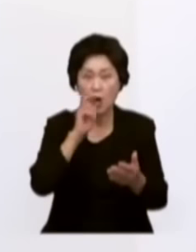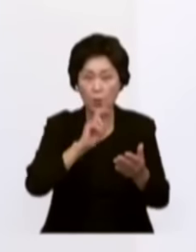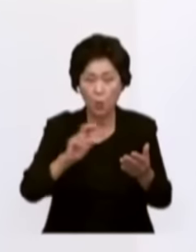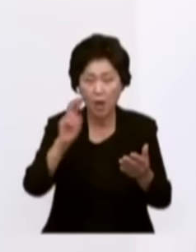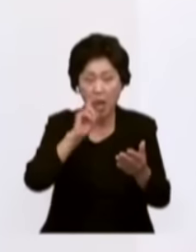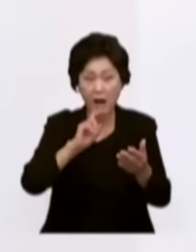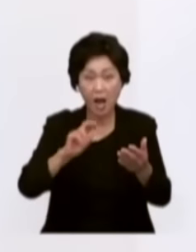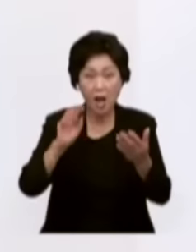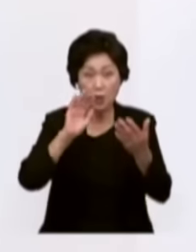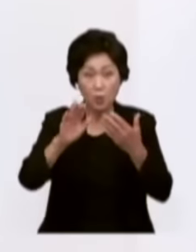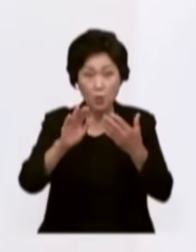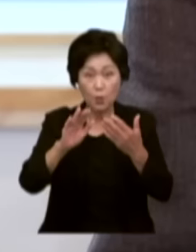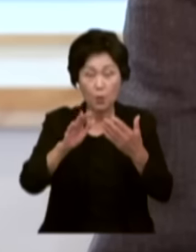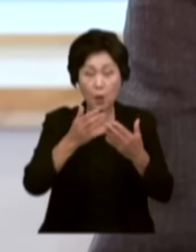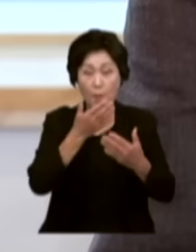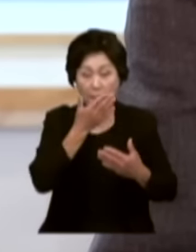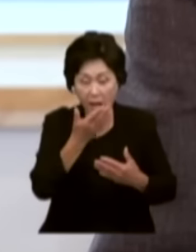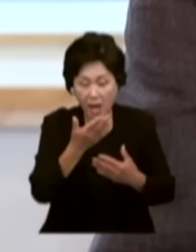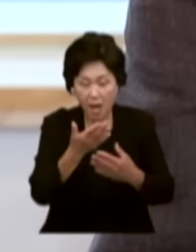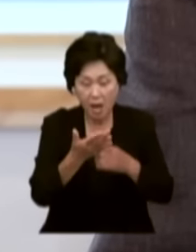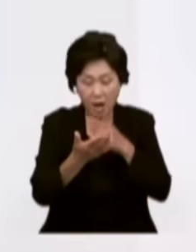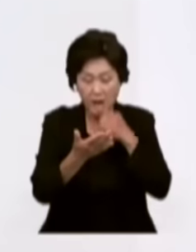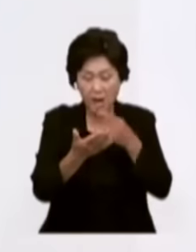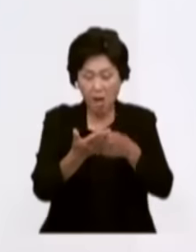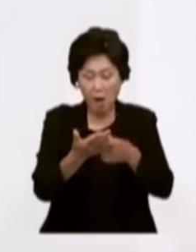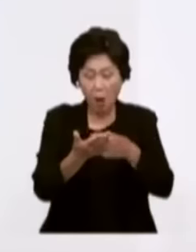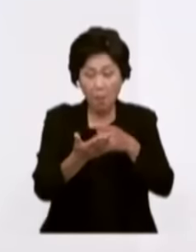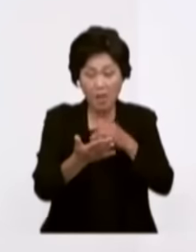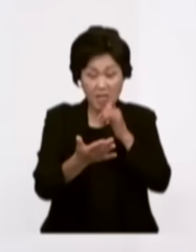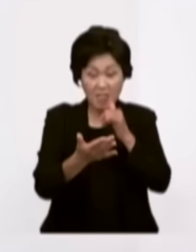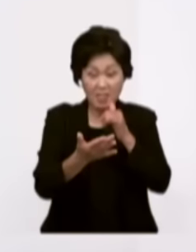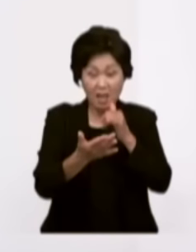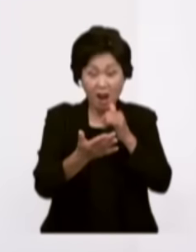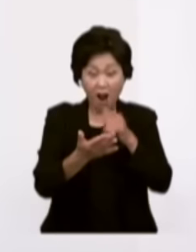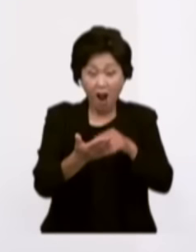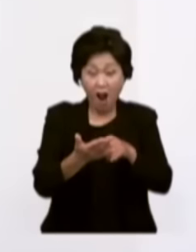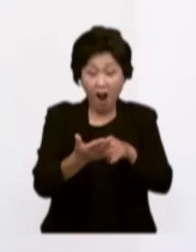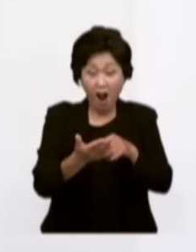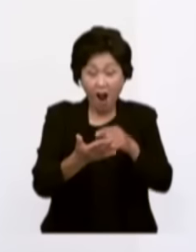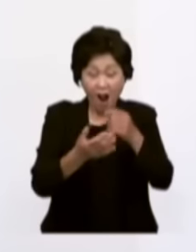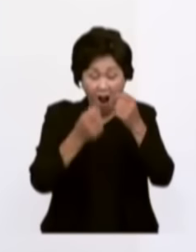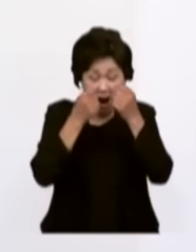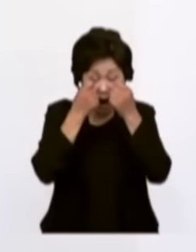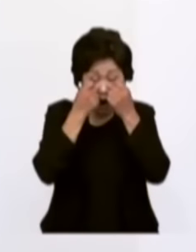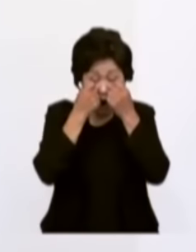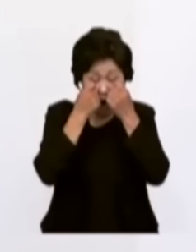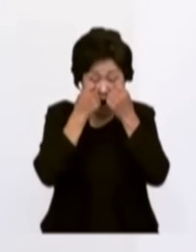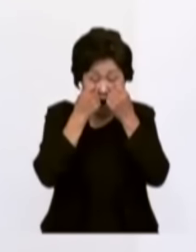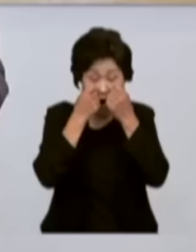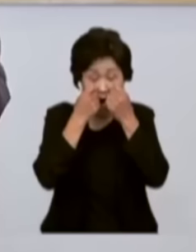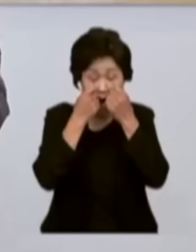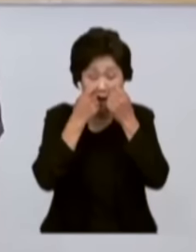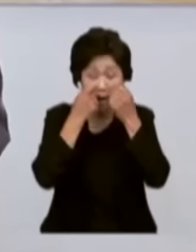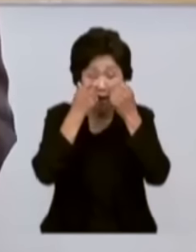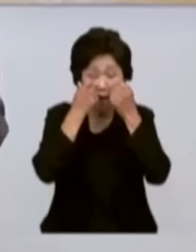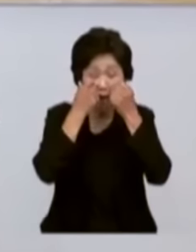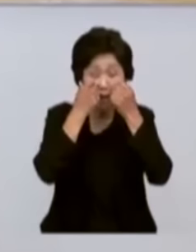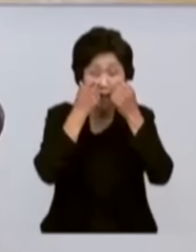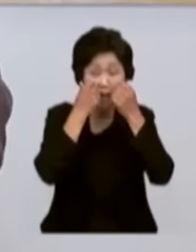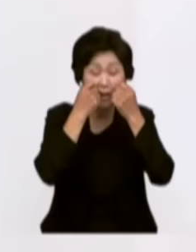침을 딱 뱉었는데 피가 나오는 거야. 어머. 나 이걸 보고 막 우엉우엉 울었잖아. 왜냐면 여기 다시 이제 안 와도 되니까 너무